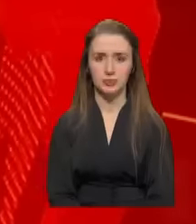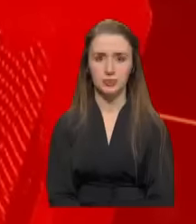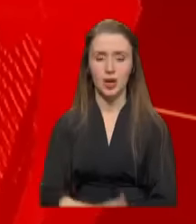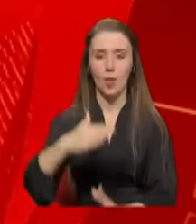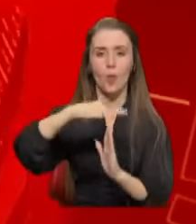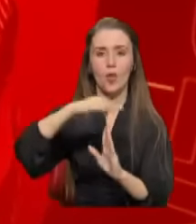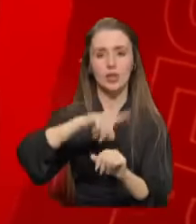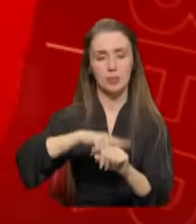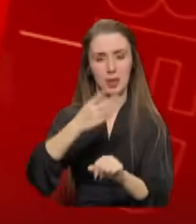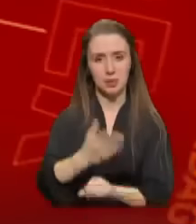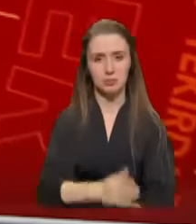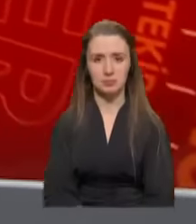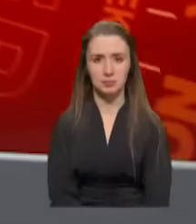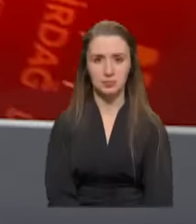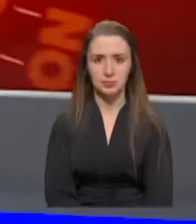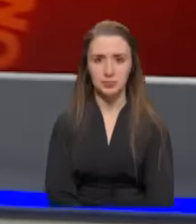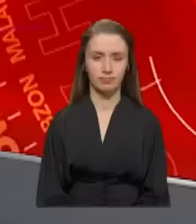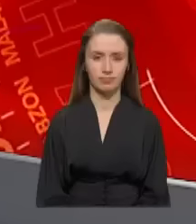Şimdi ara zamanı.